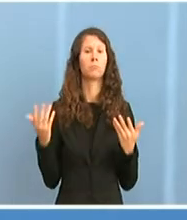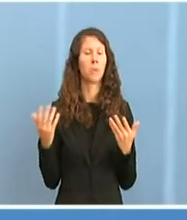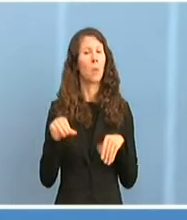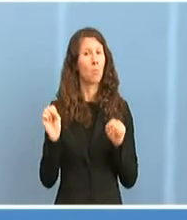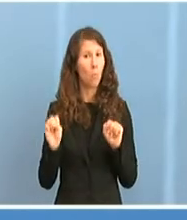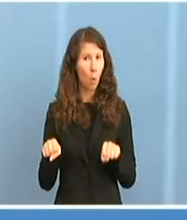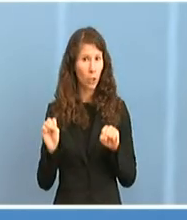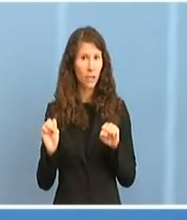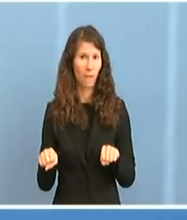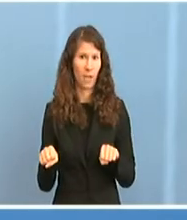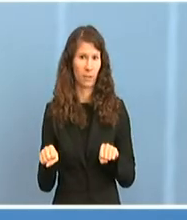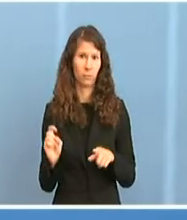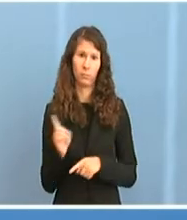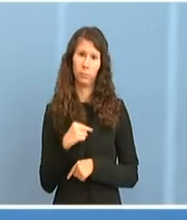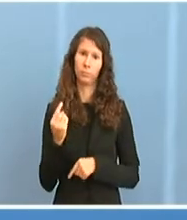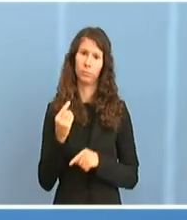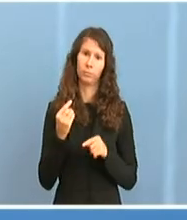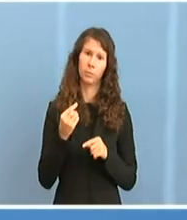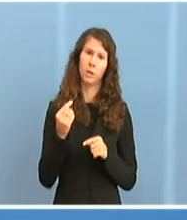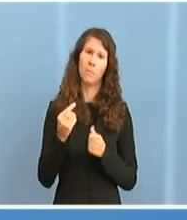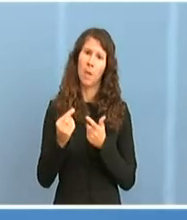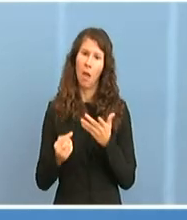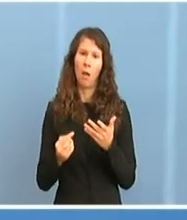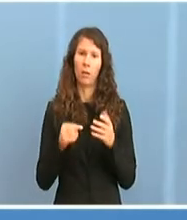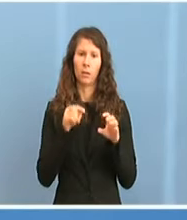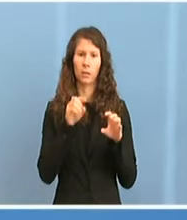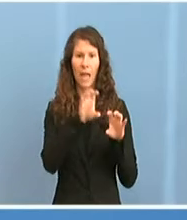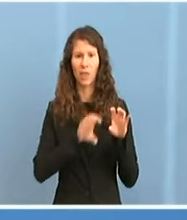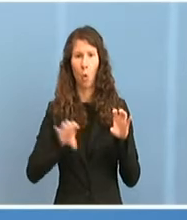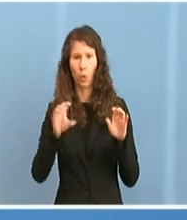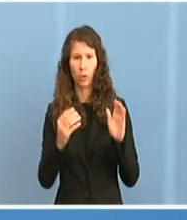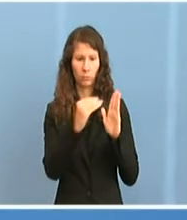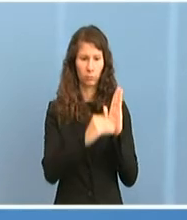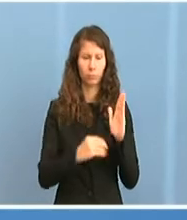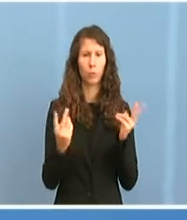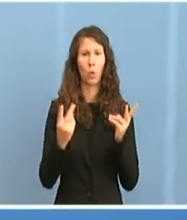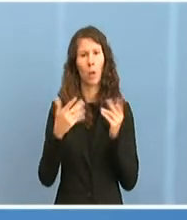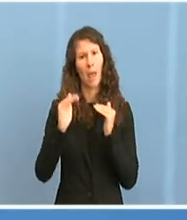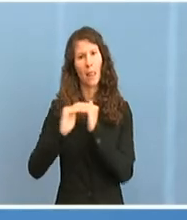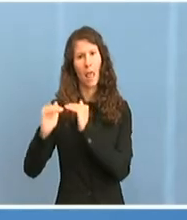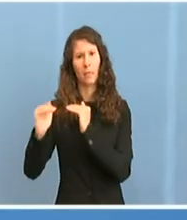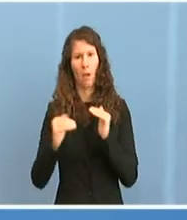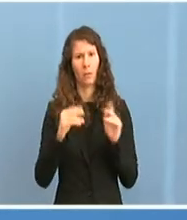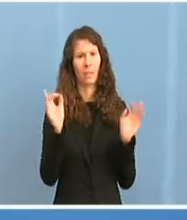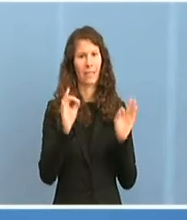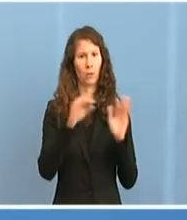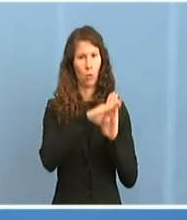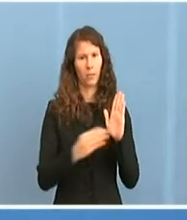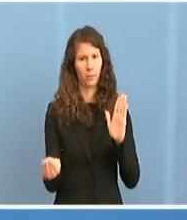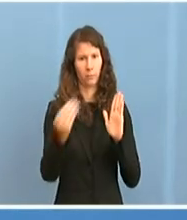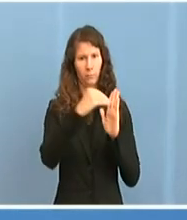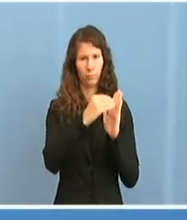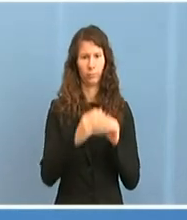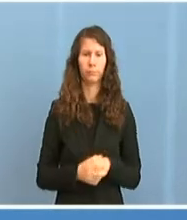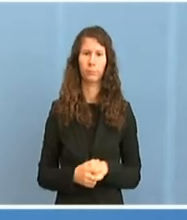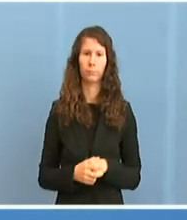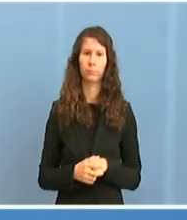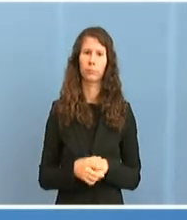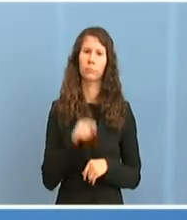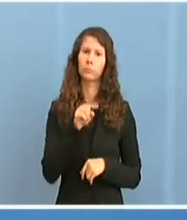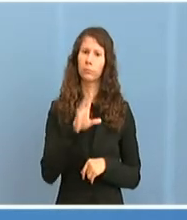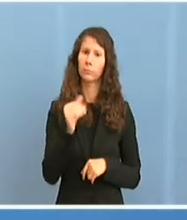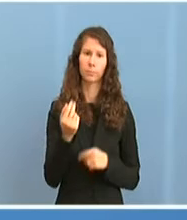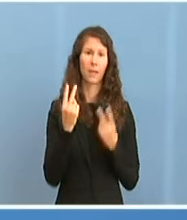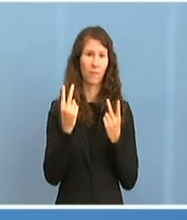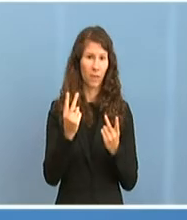eben weitere Kantone bzw. Länder dann in die Risikoliste mit aufnehmen. Ausschlaggebend hierfür ist aber halt